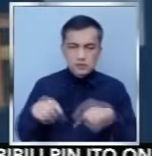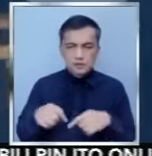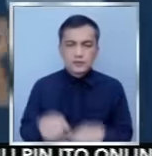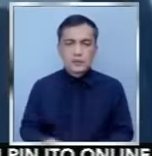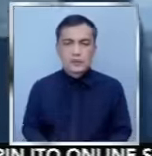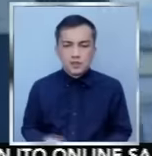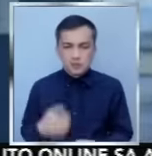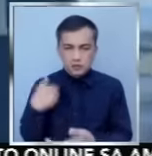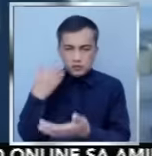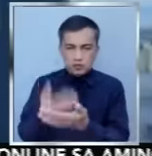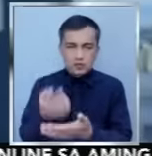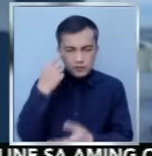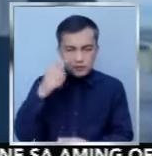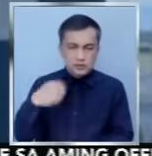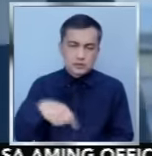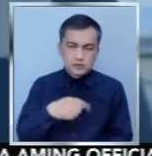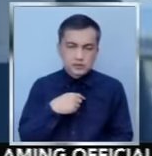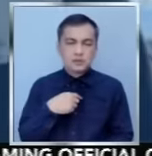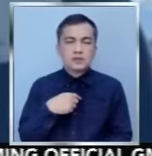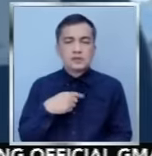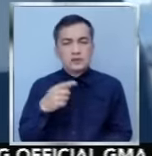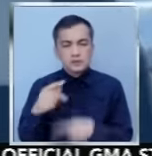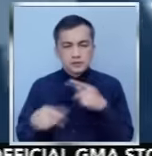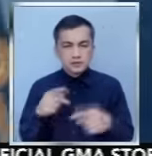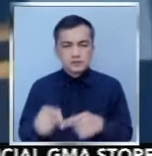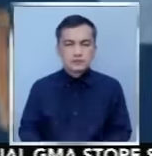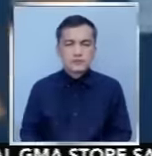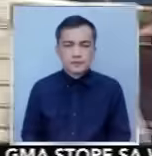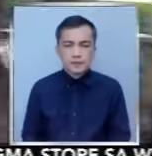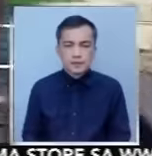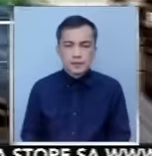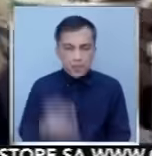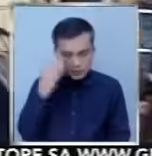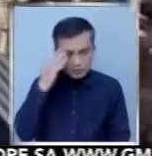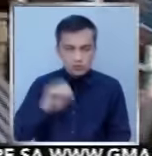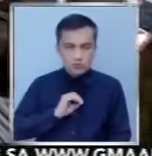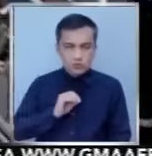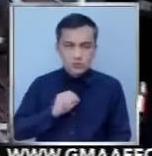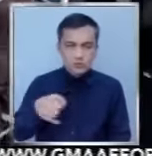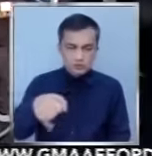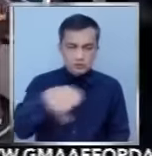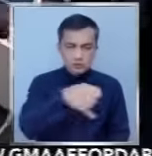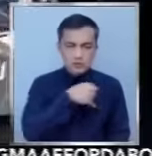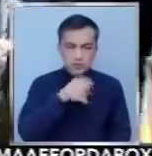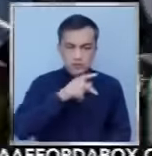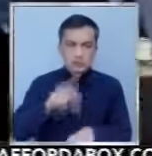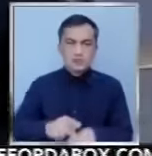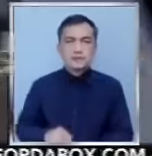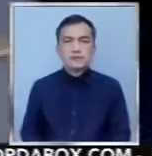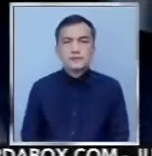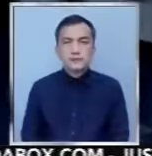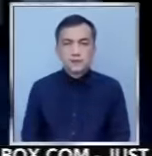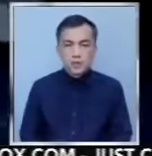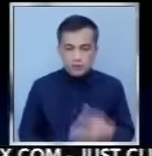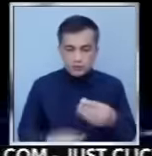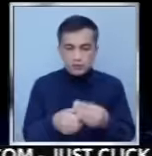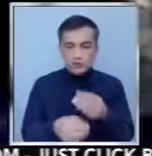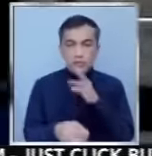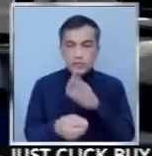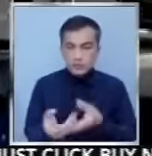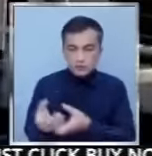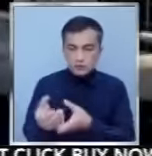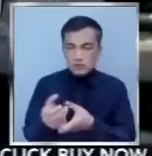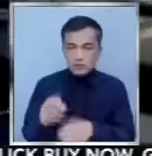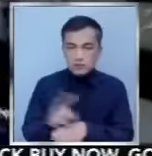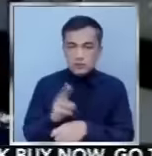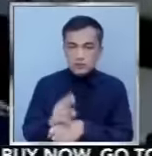mga pangingisda natin e at Alam nating lahat na teritoryo ito ng Pilipinas Bukod sa pambobomba ng water Canon ginamit din sa pagharang ang